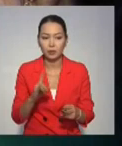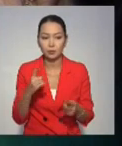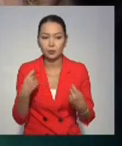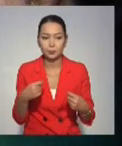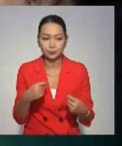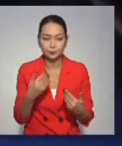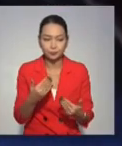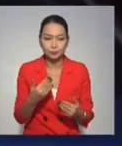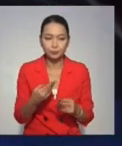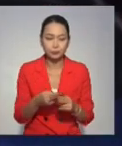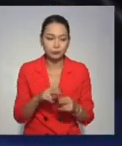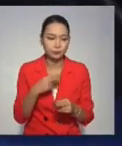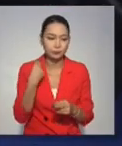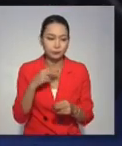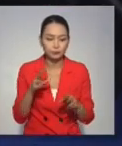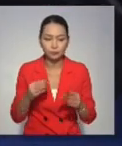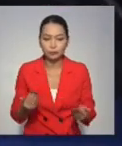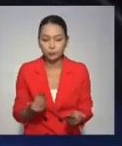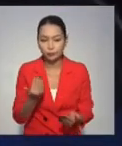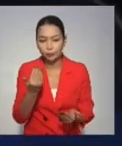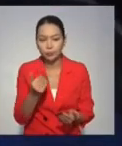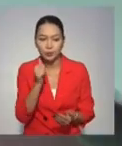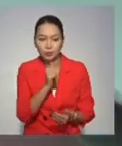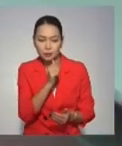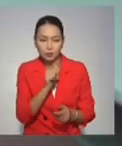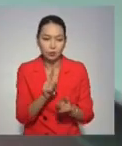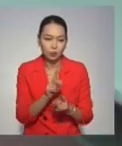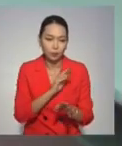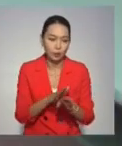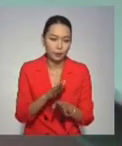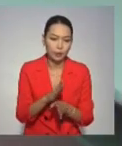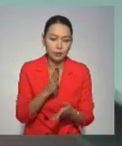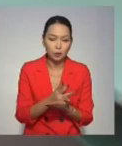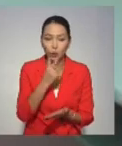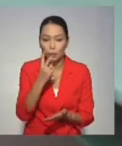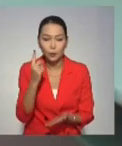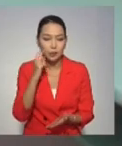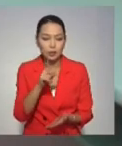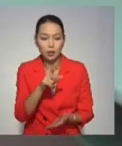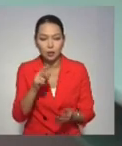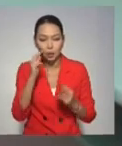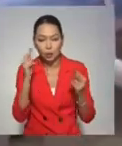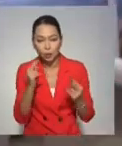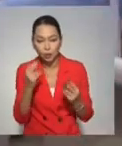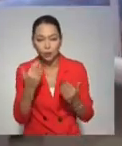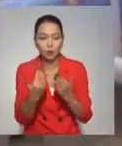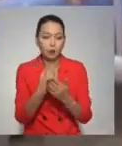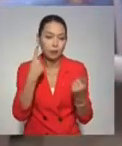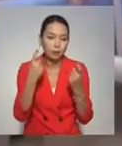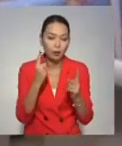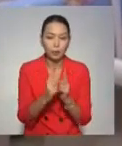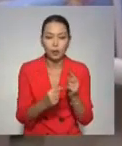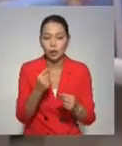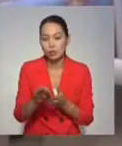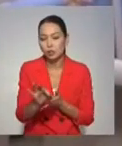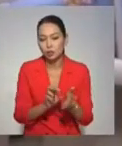түрінде қарастырылған. Көбіне бұл қылмыс түрі жасырын істелінеді. Көрген не естіген адамдардың куәгерлердің ақпараттандыру арқылы